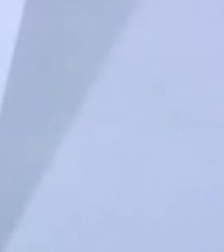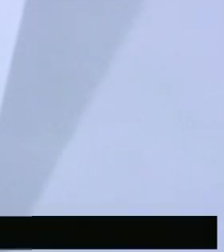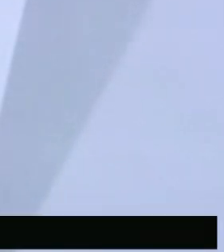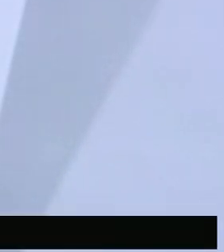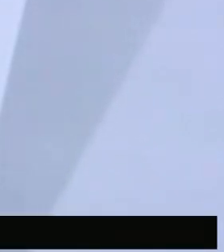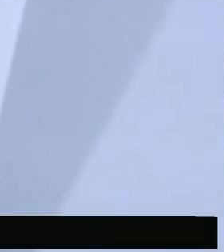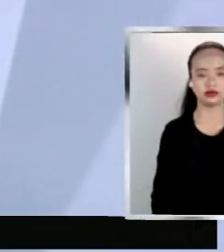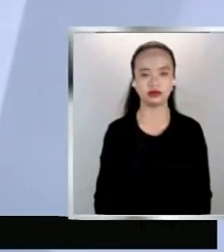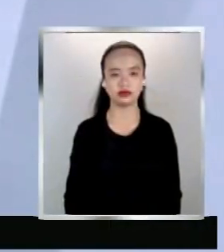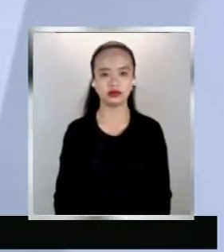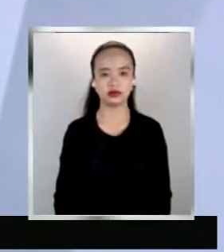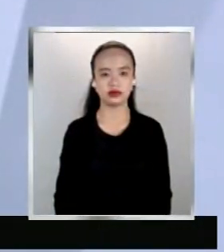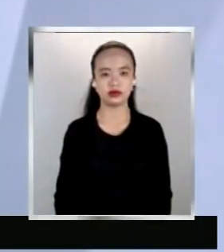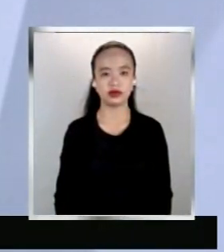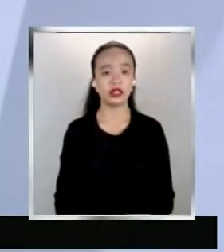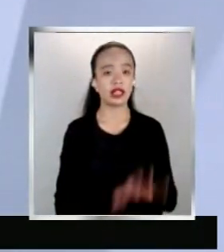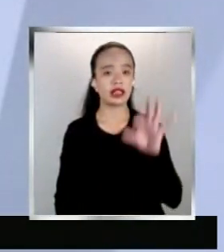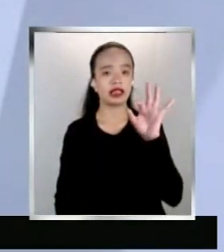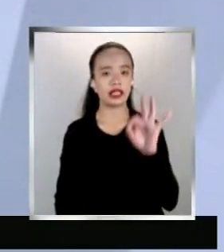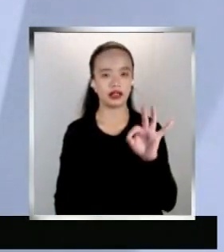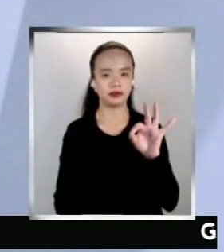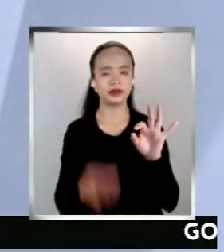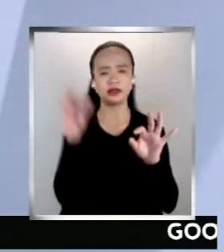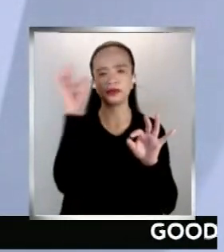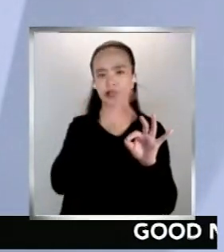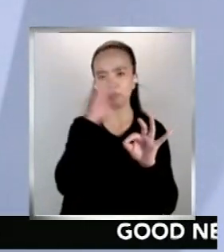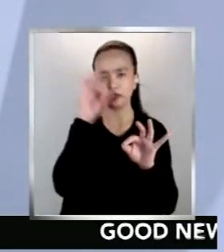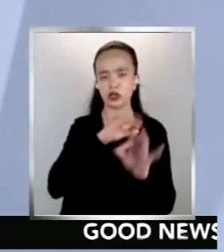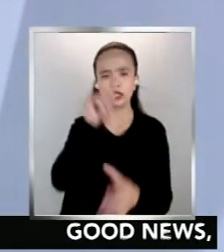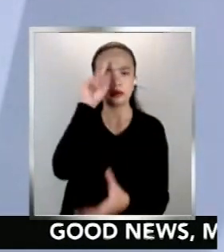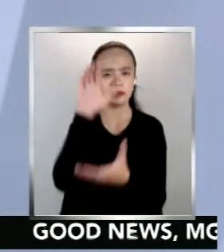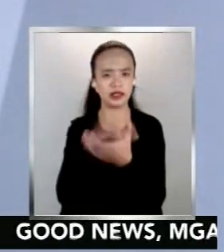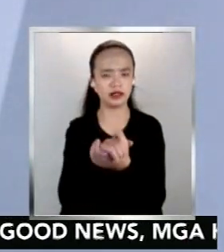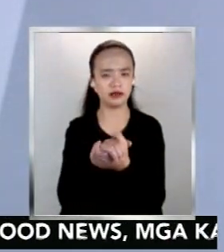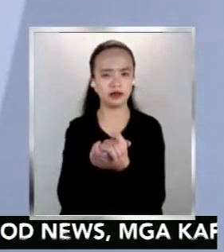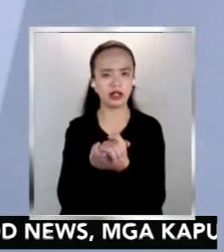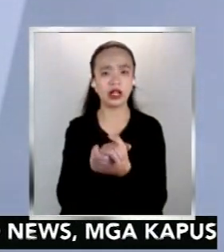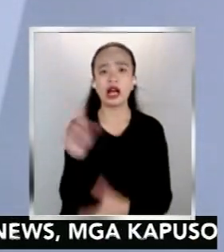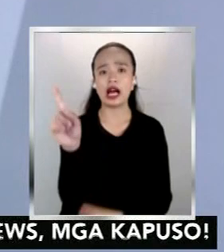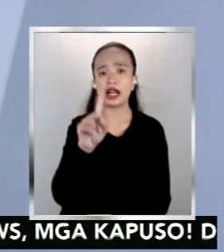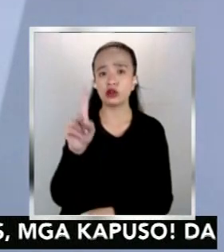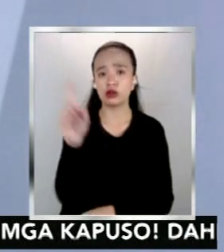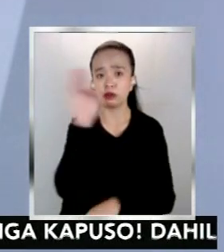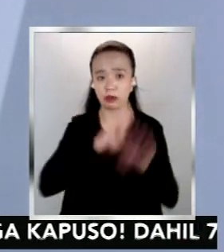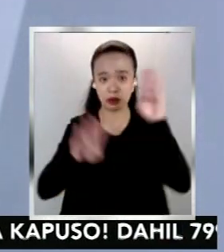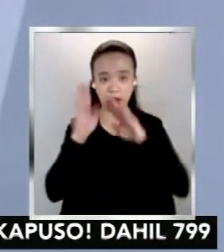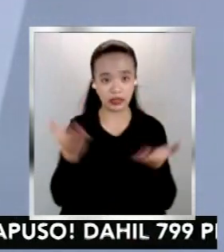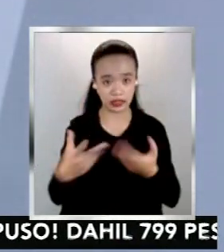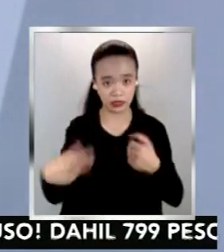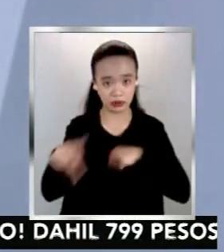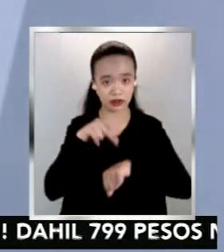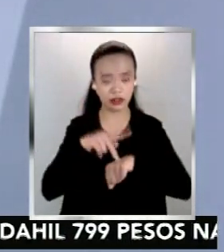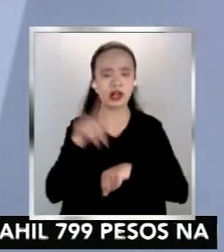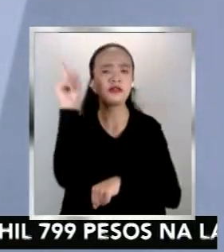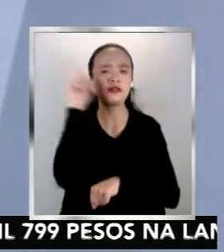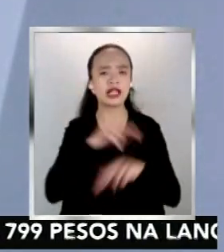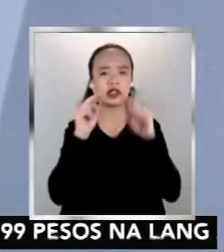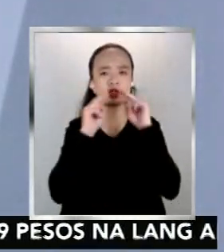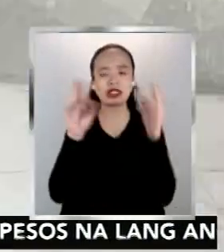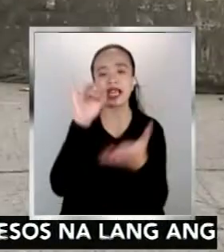Siyam sa 10 Pilipino ang naniniwalang problema sa bansa ang fake news. Ayon po yan sa pinakahuling survey ng Pulse